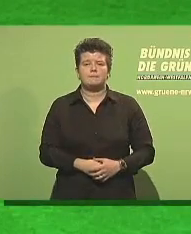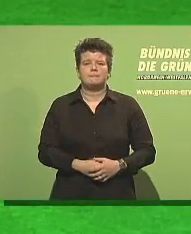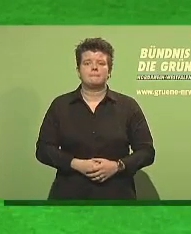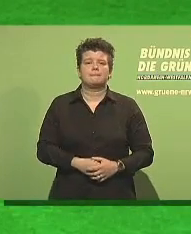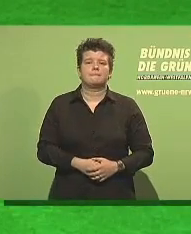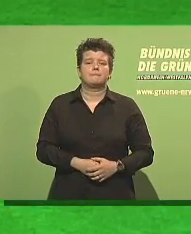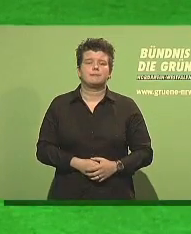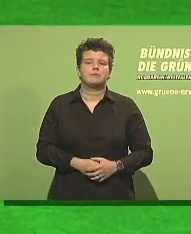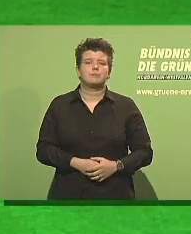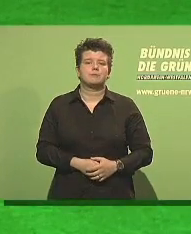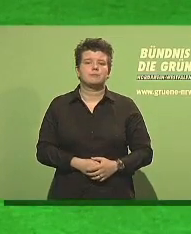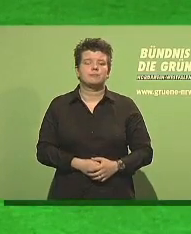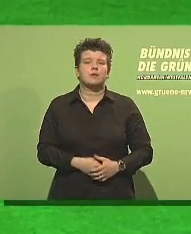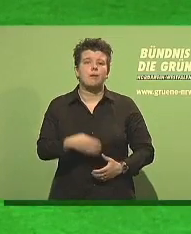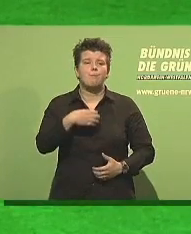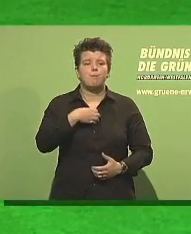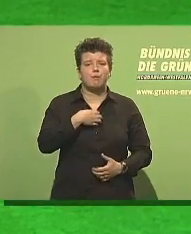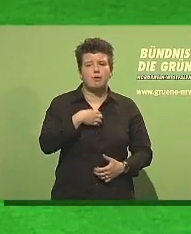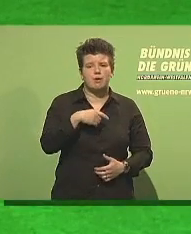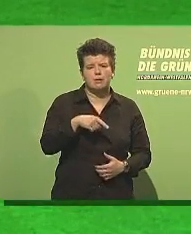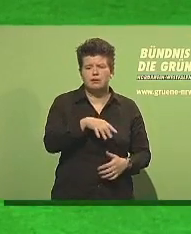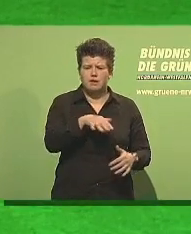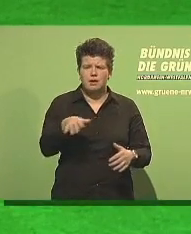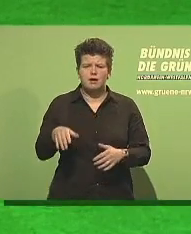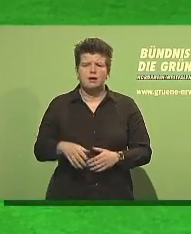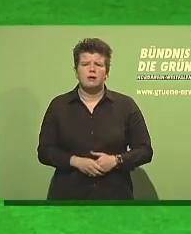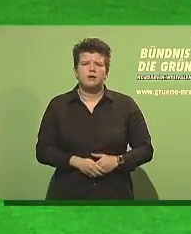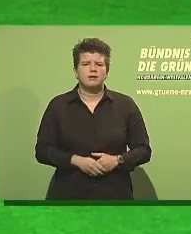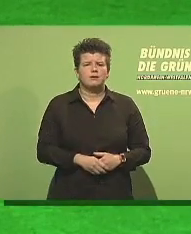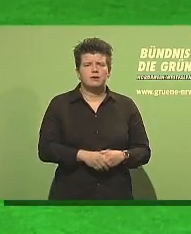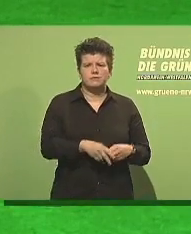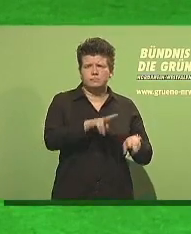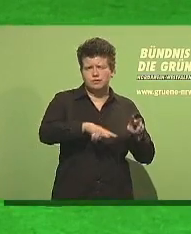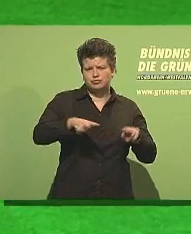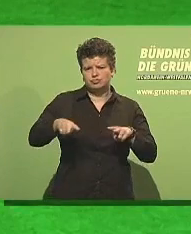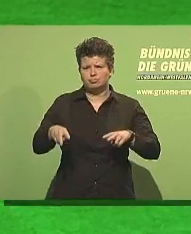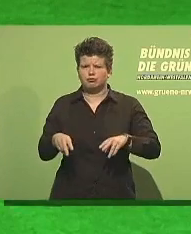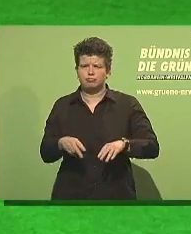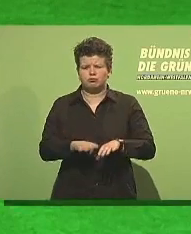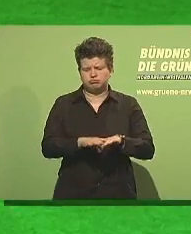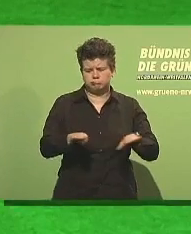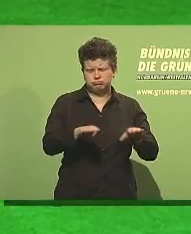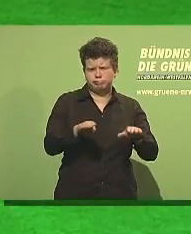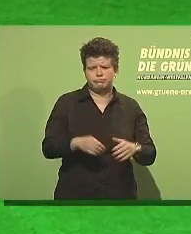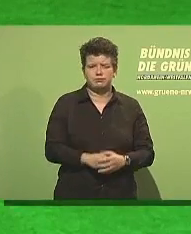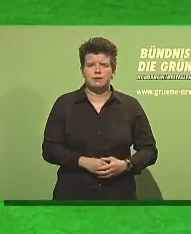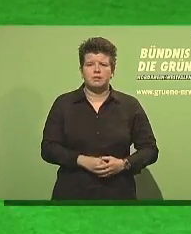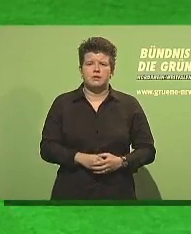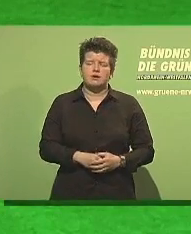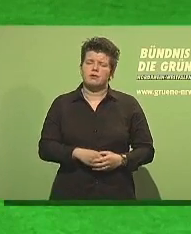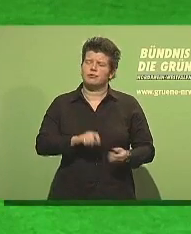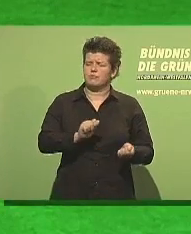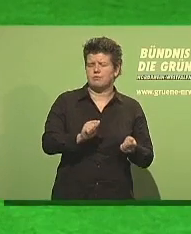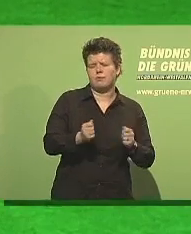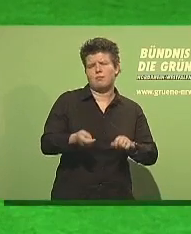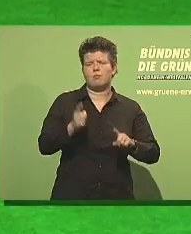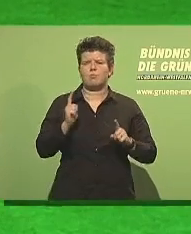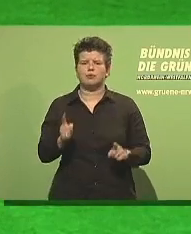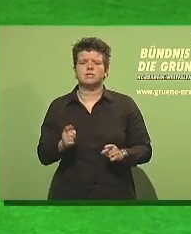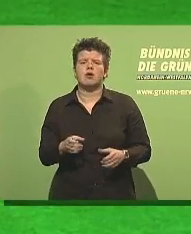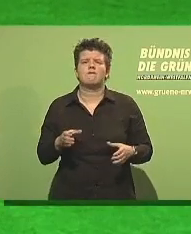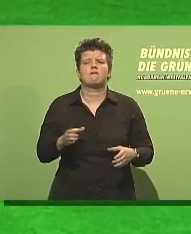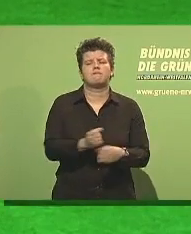immer neue Datensammlungen und Eingriffsbefugnisse und es wurde eine Extremismusklausel geschaffen, sodass der Verfassungsschutz über